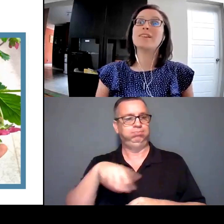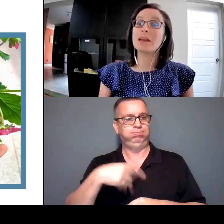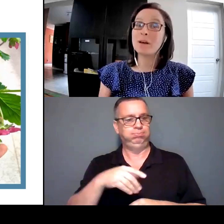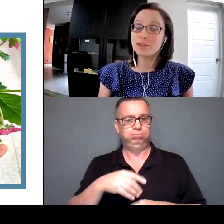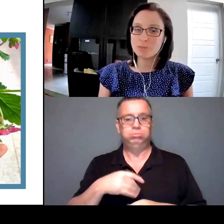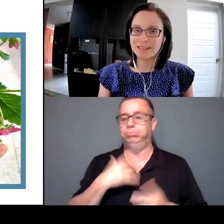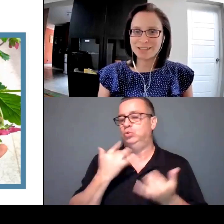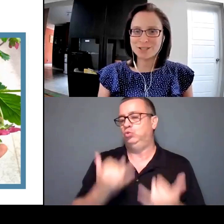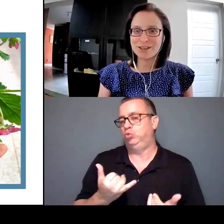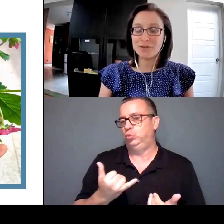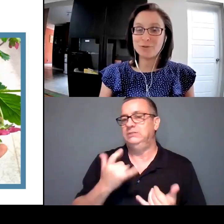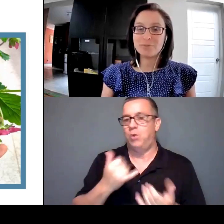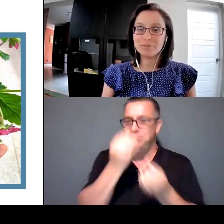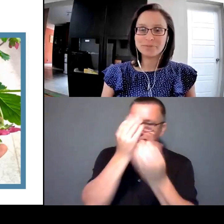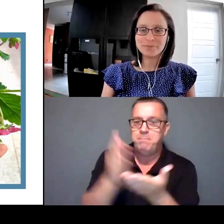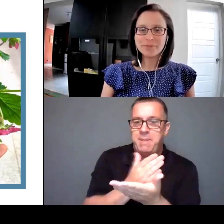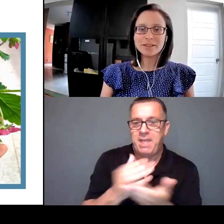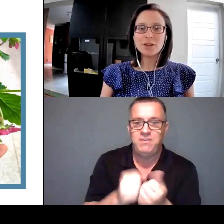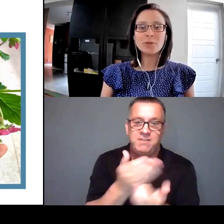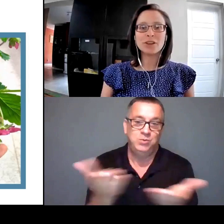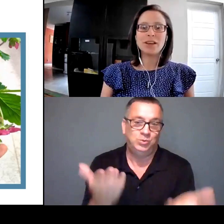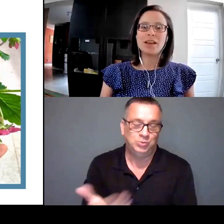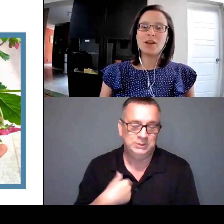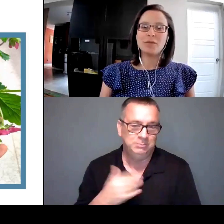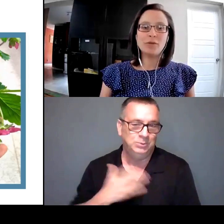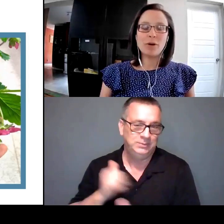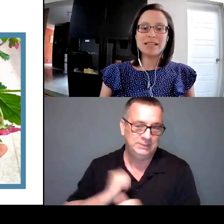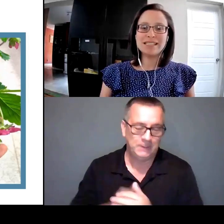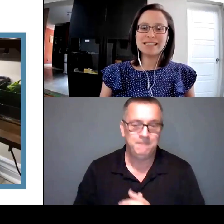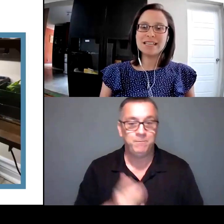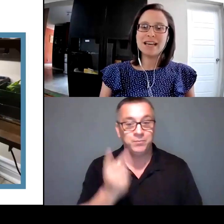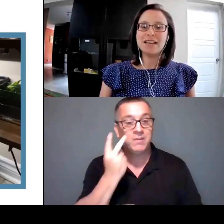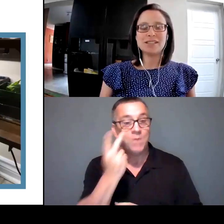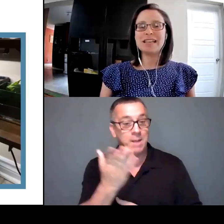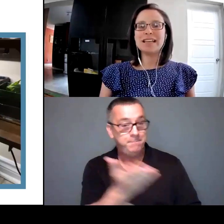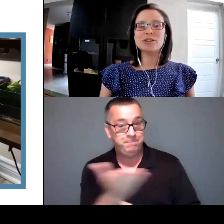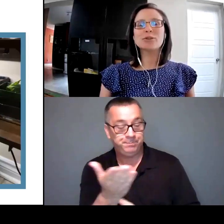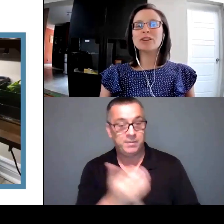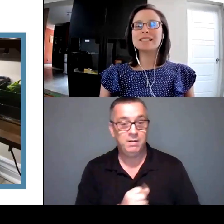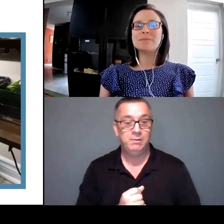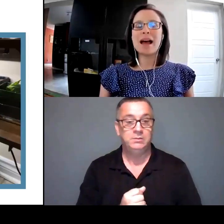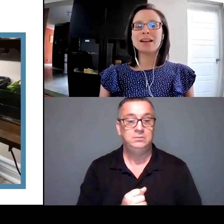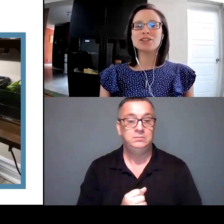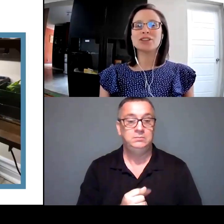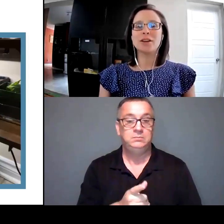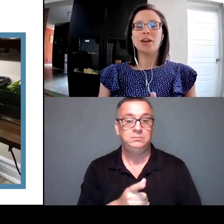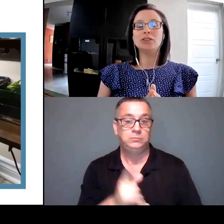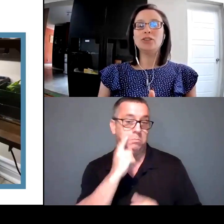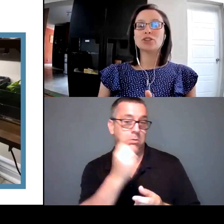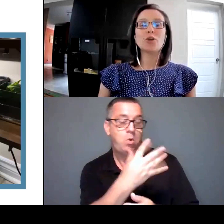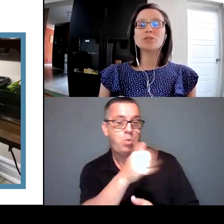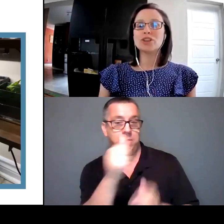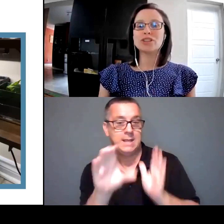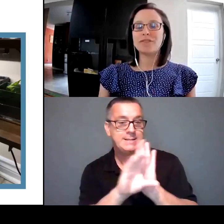il fallait vraiment que je partage ça avec vous. Donc, vous voyez ici, ça, c'est quelques autres images